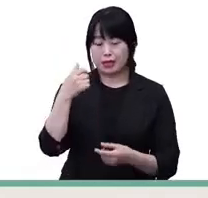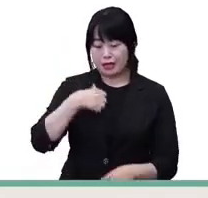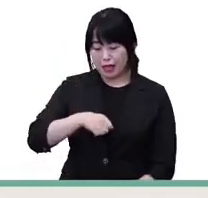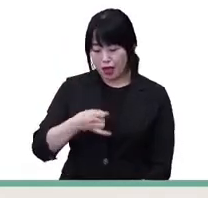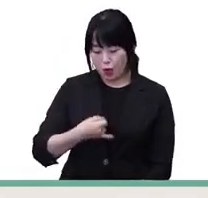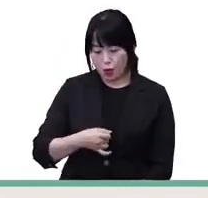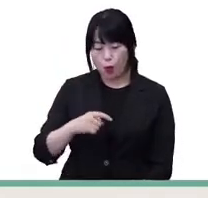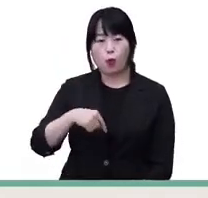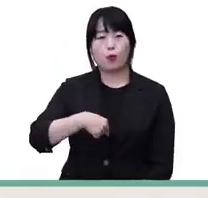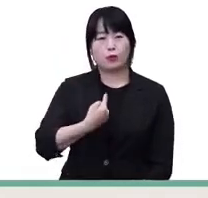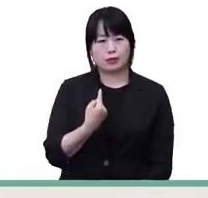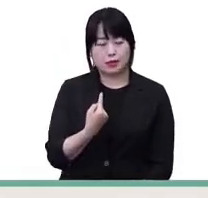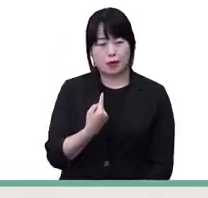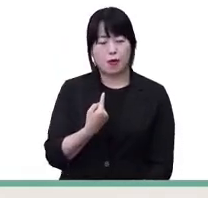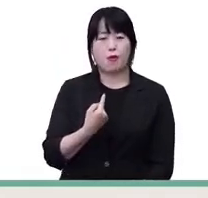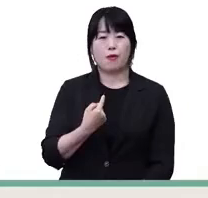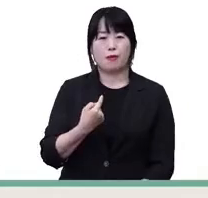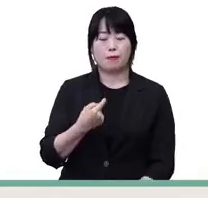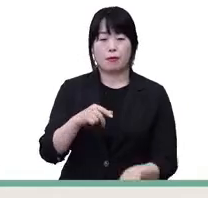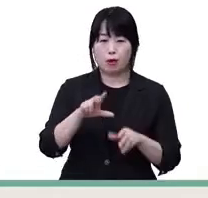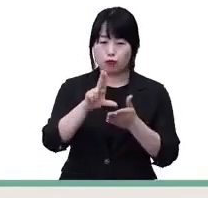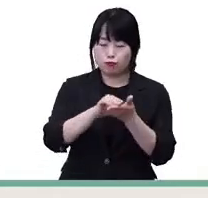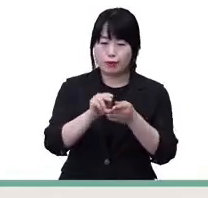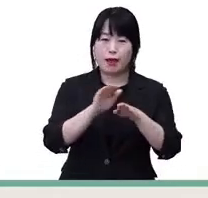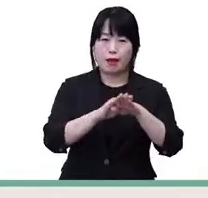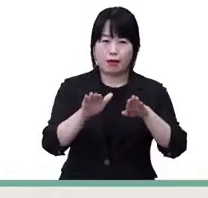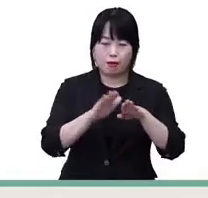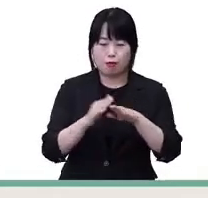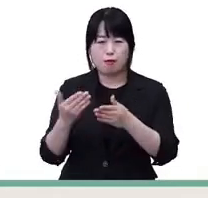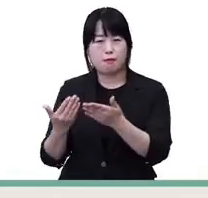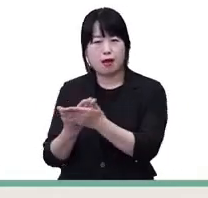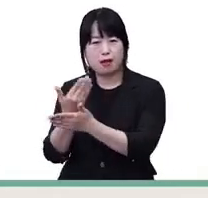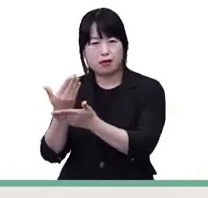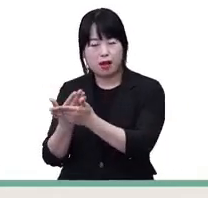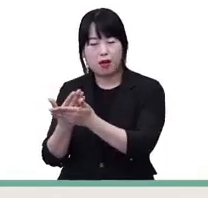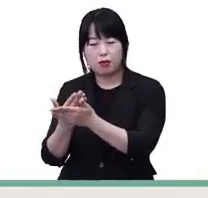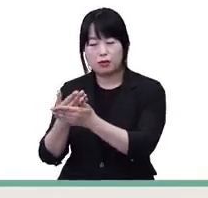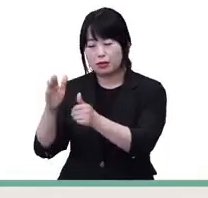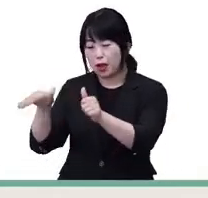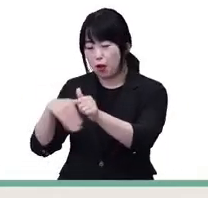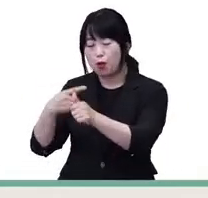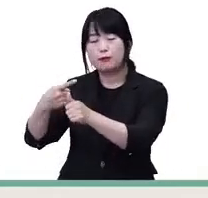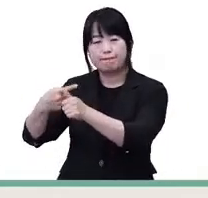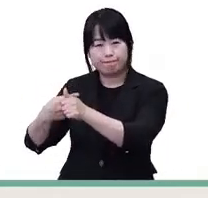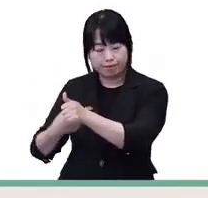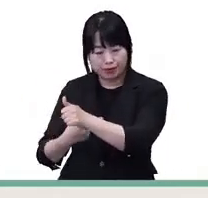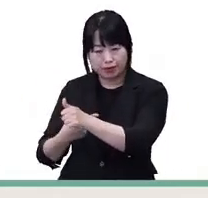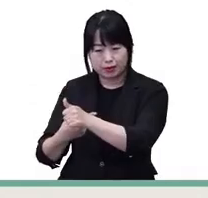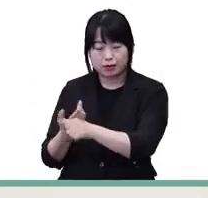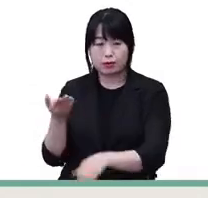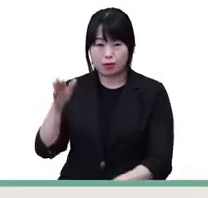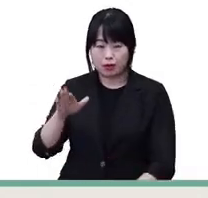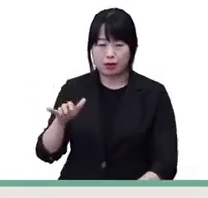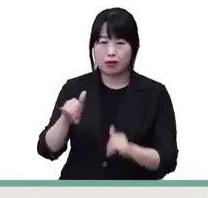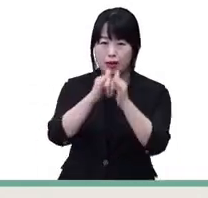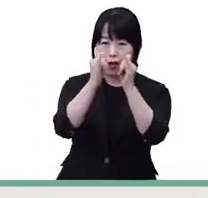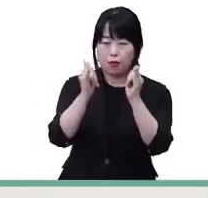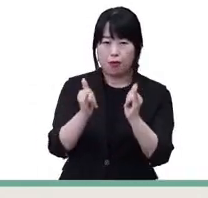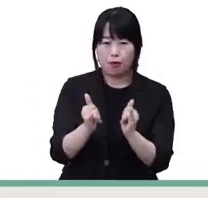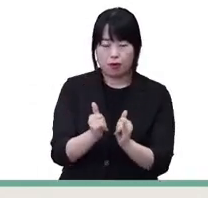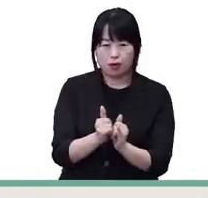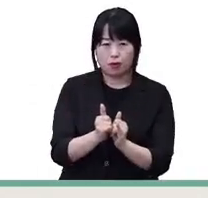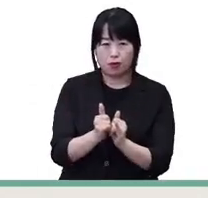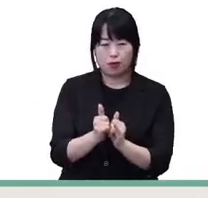해결해야 되는 그리고 스스로 발달해야 되는 여러 가지 자연스러운 현상도 있지만 사회에서는 사실은